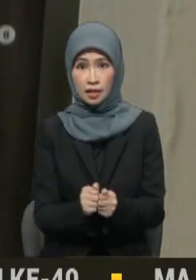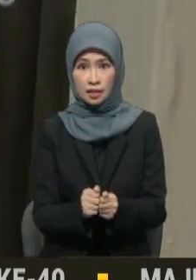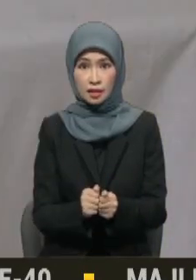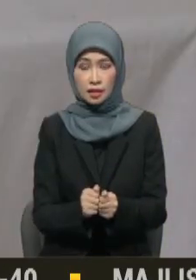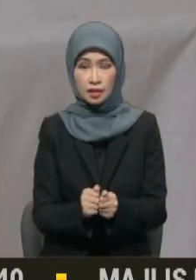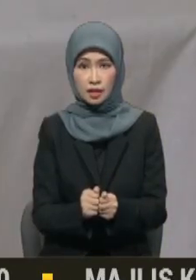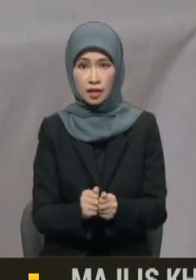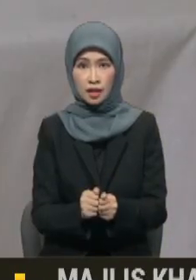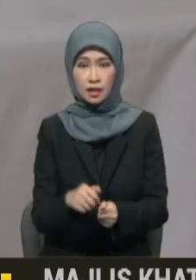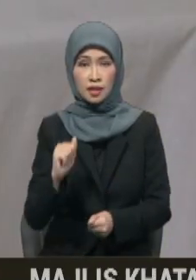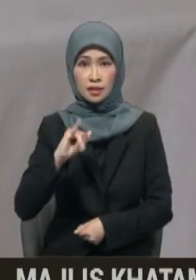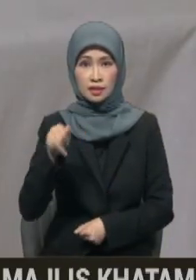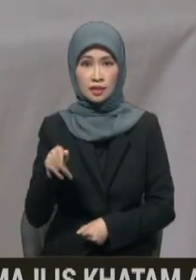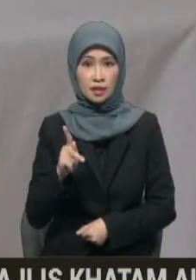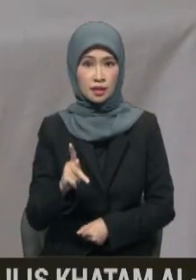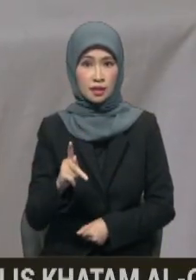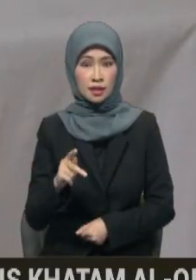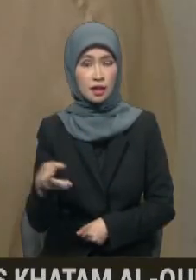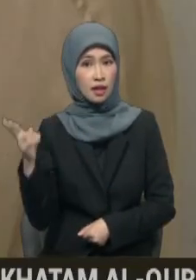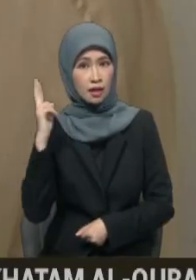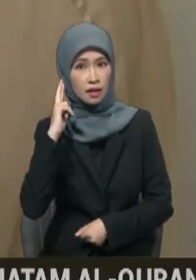radio amatur di luar